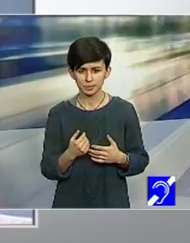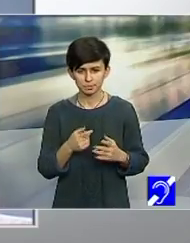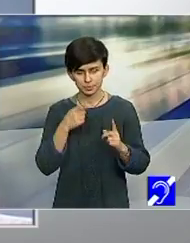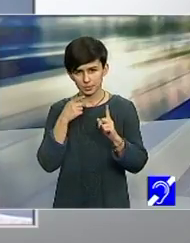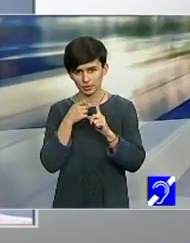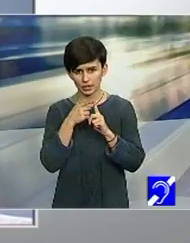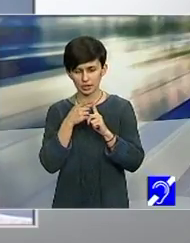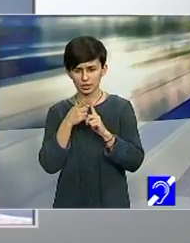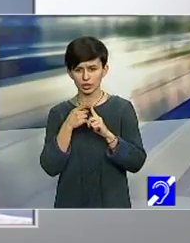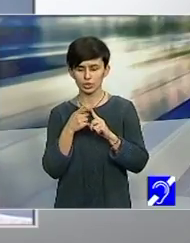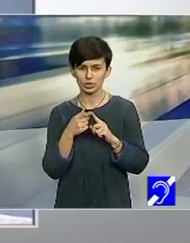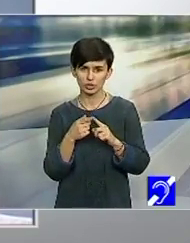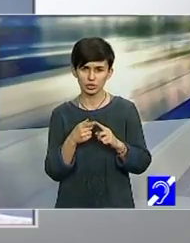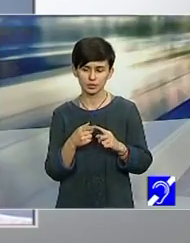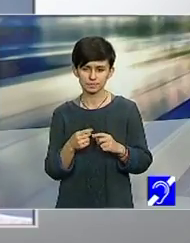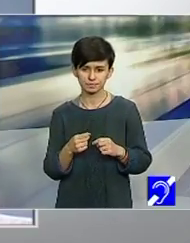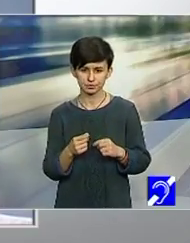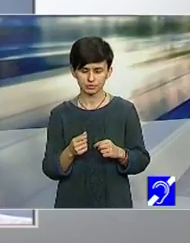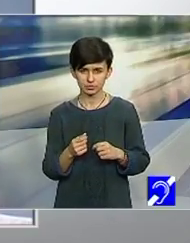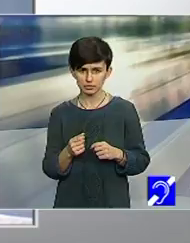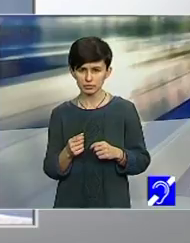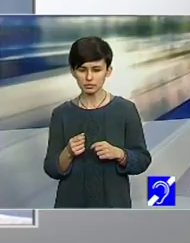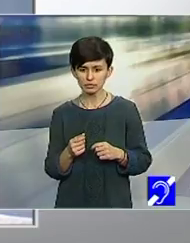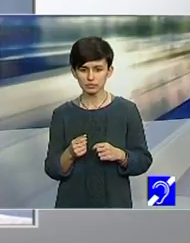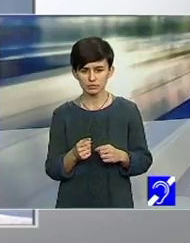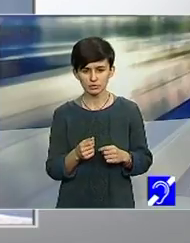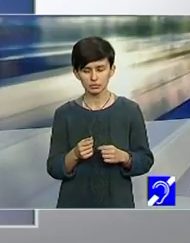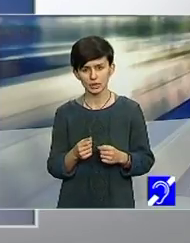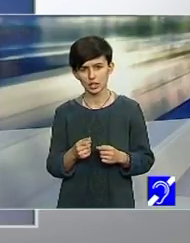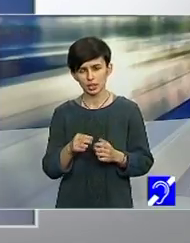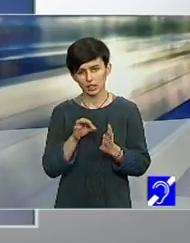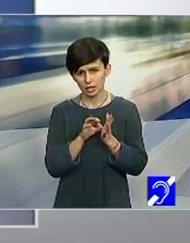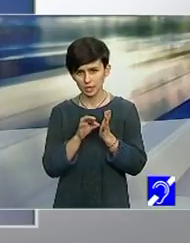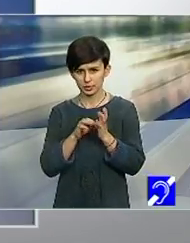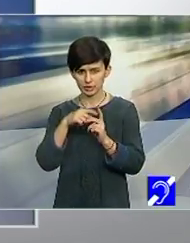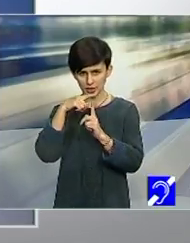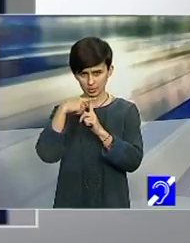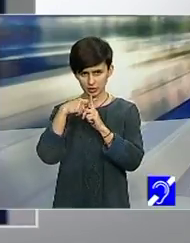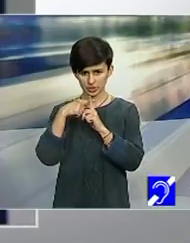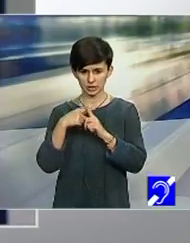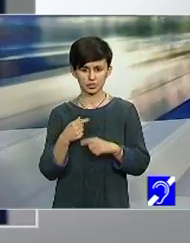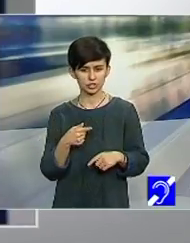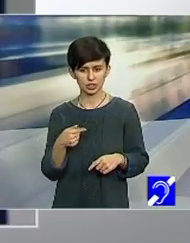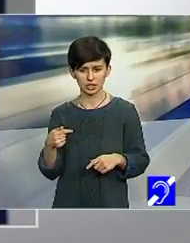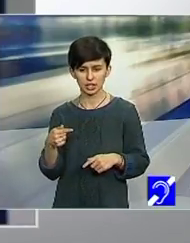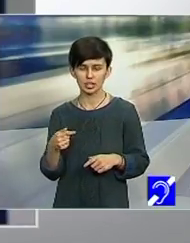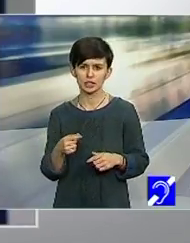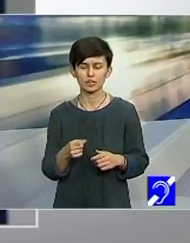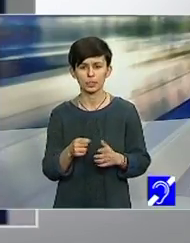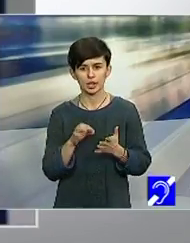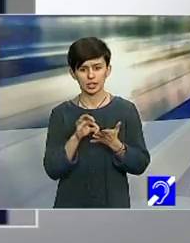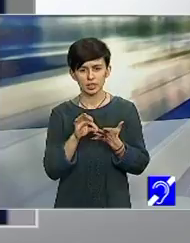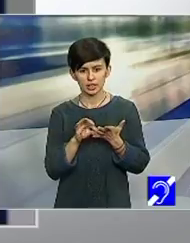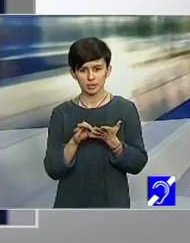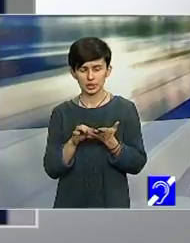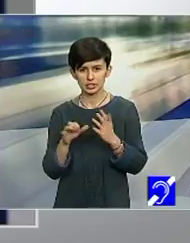rolul, contribuția cu aspectele pozitive și negative, să spun, a prezenței populației